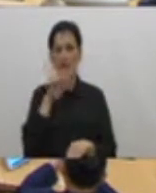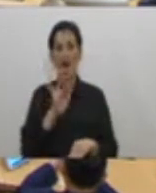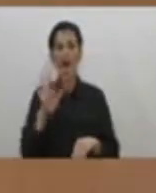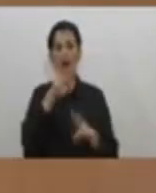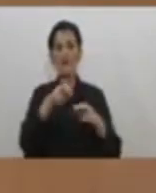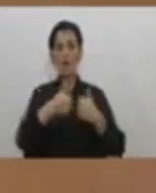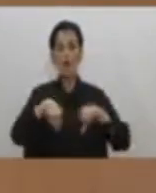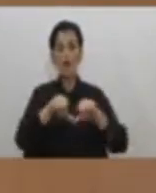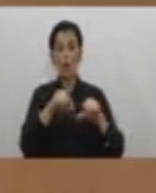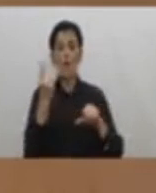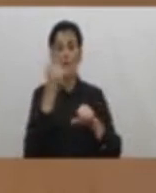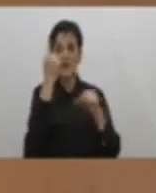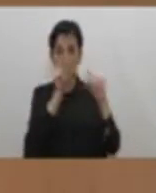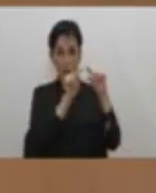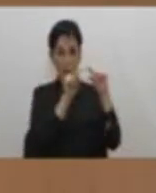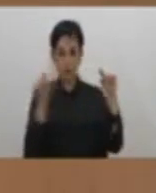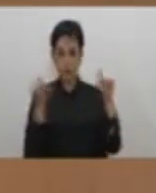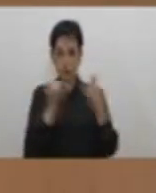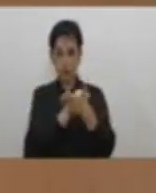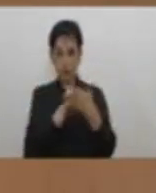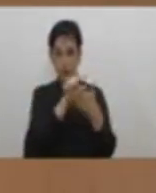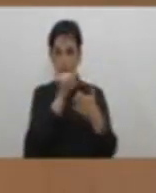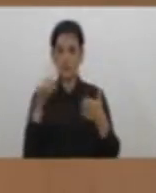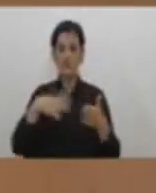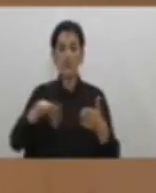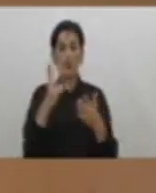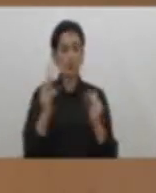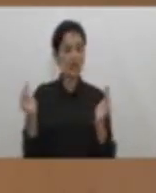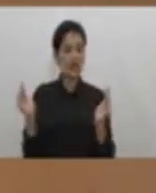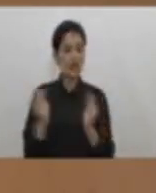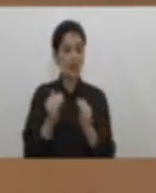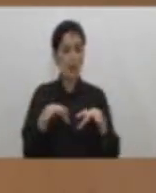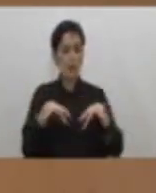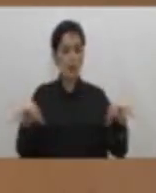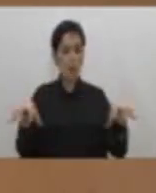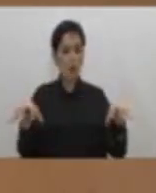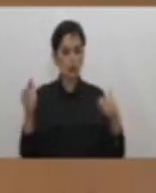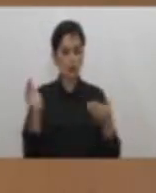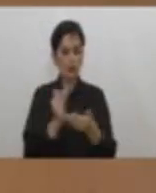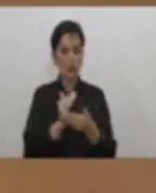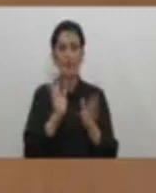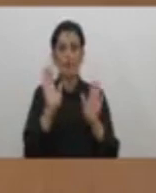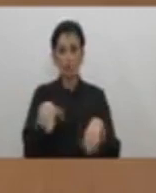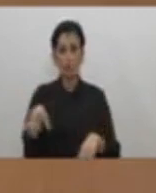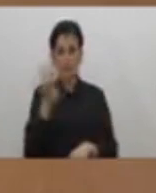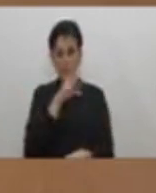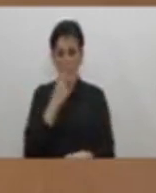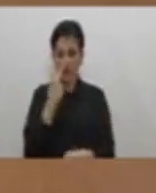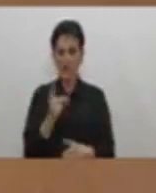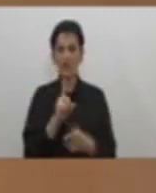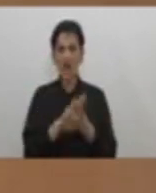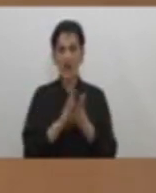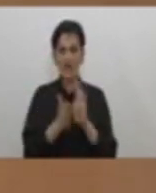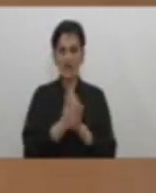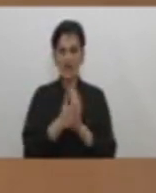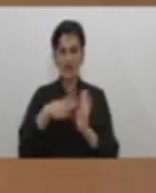დოკუმენტში, პირველ პუნქტად წერია ეს, რომ საქართველოში უნდა შემცირდეს პოლარიზაცია, თუმცა ყველა ხედავთ რა ვითარება